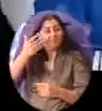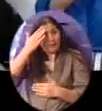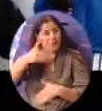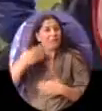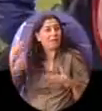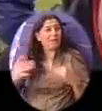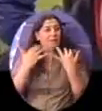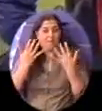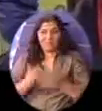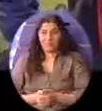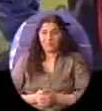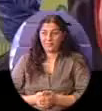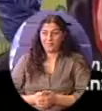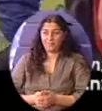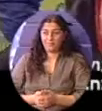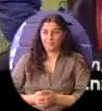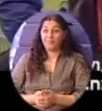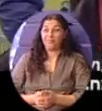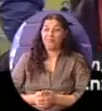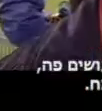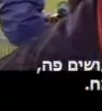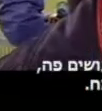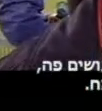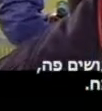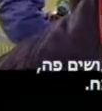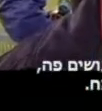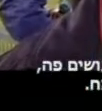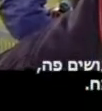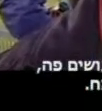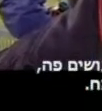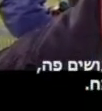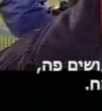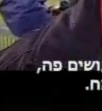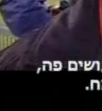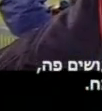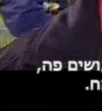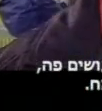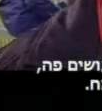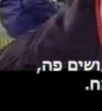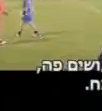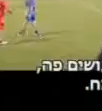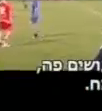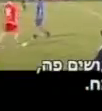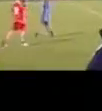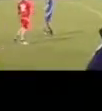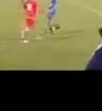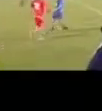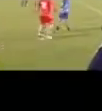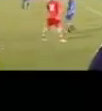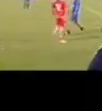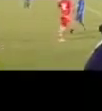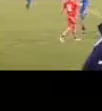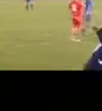כוכבים. זה עוזר לנו, זה כמו מצווה הוא עושה, זה עוזר לנו, יום מאוד שמח. מרגיש